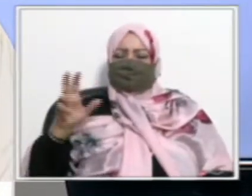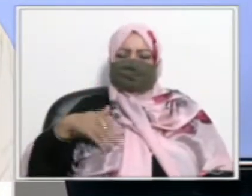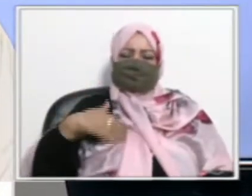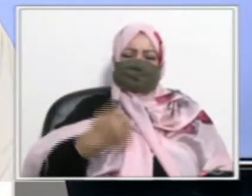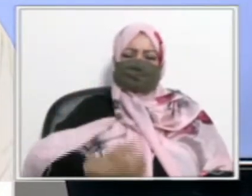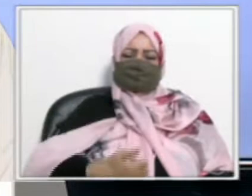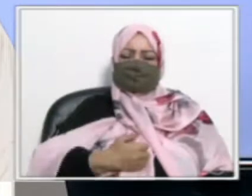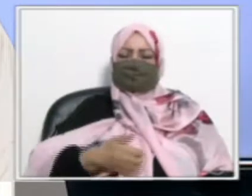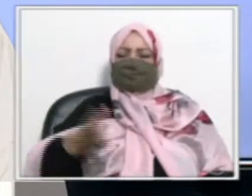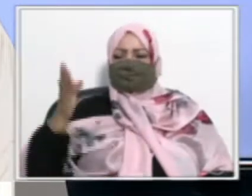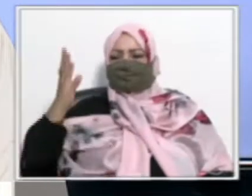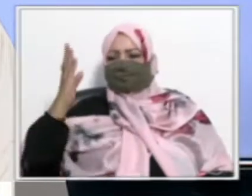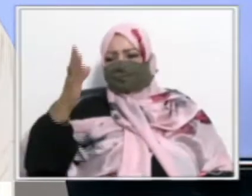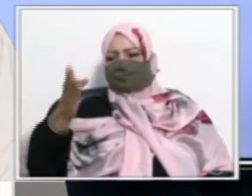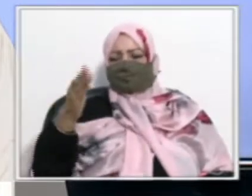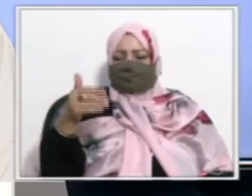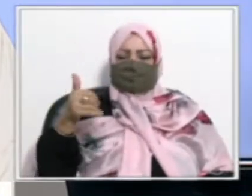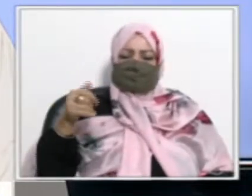في وهو في دورة الخلاء.